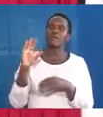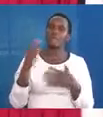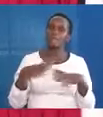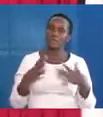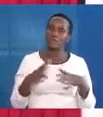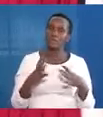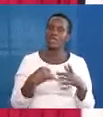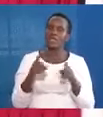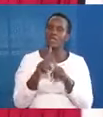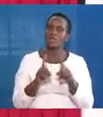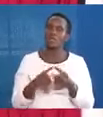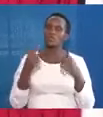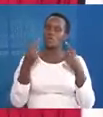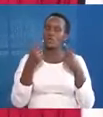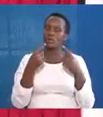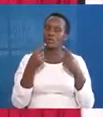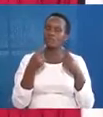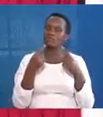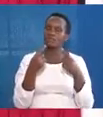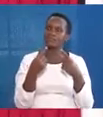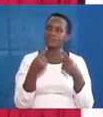na prosperity